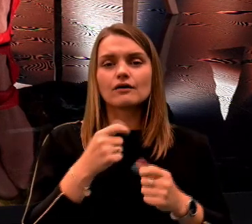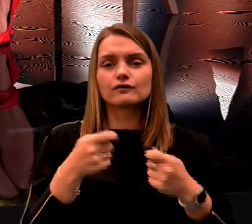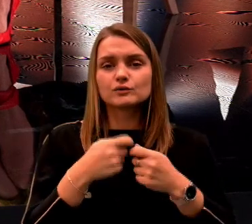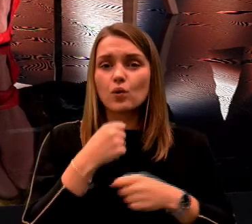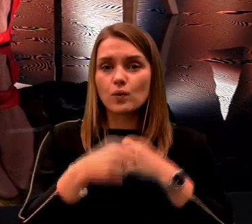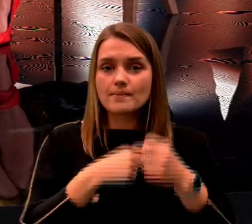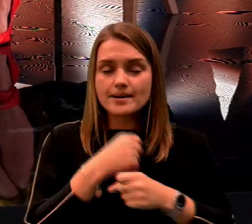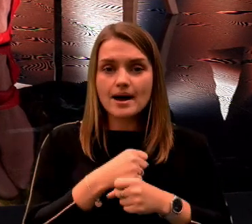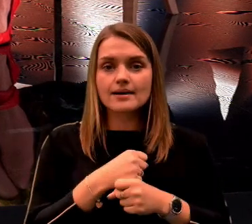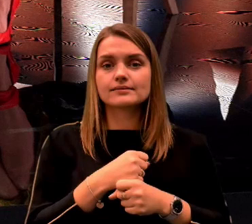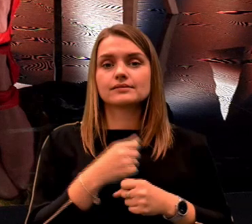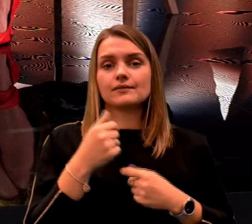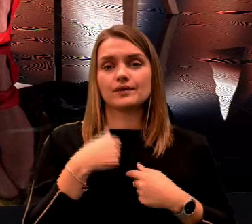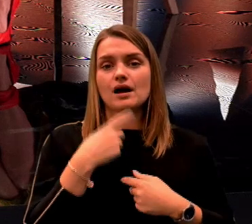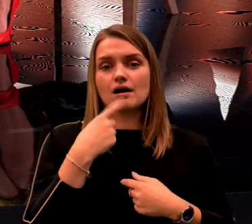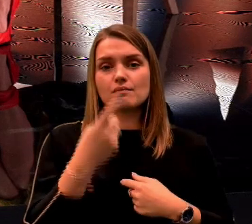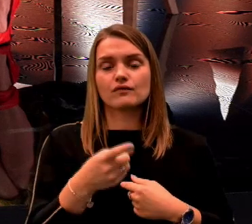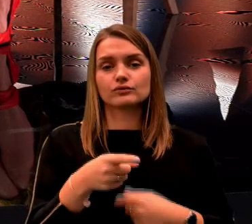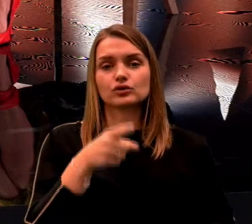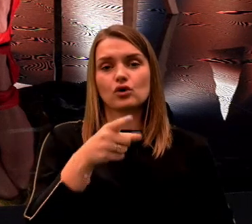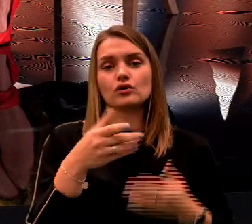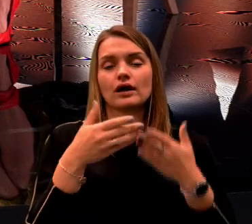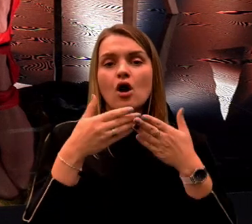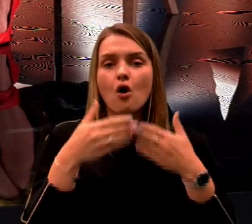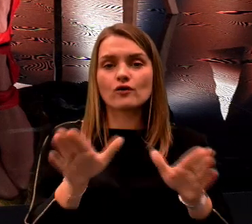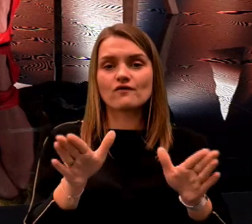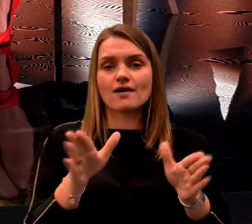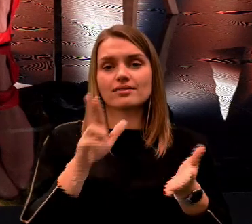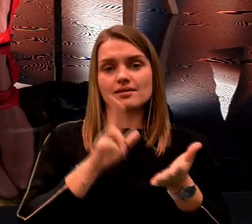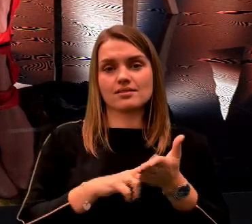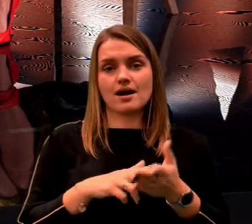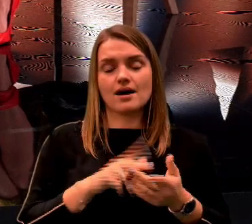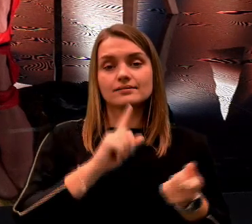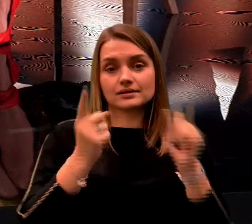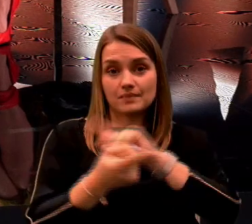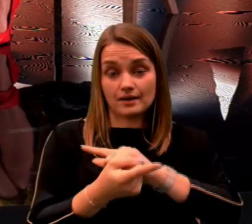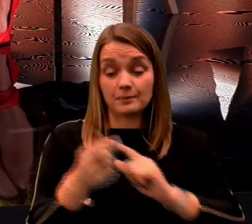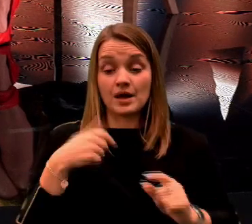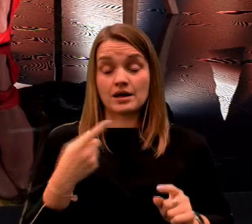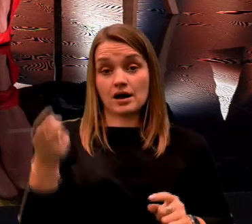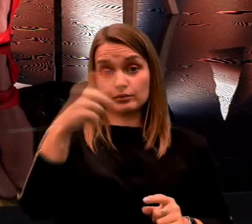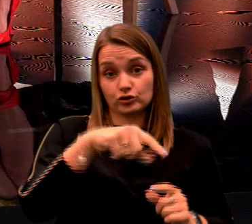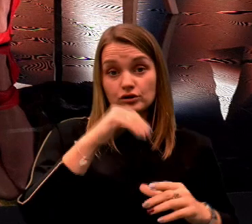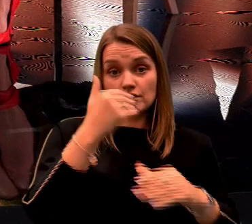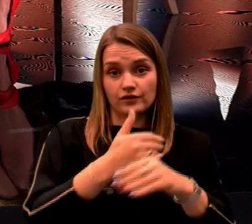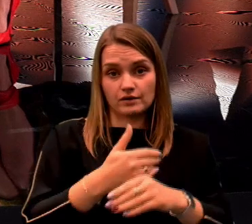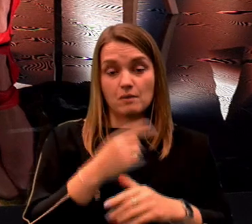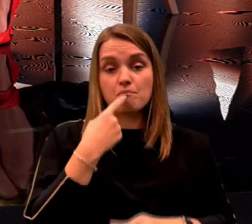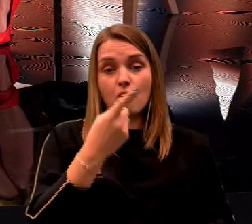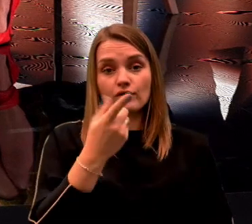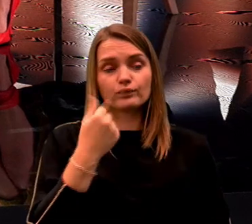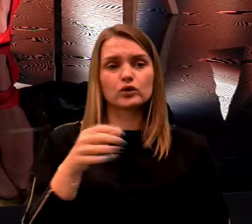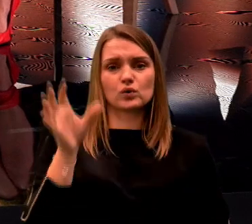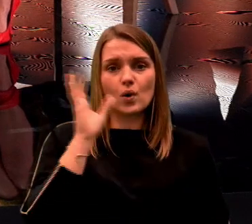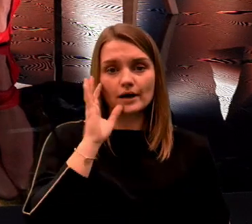współpracą, to ja powiem, że to jest otwartość na zmiany. Jeżeli ja przyjdę do firmy i powiem, słuchajcie, no